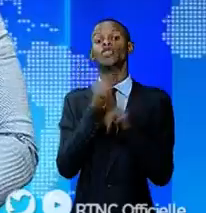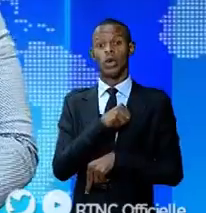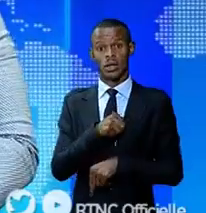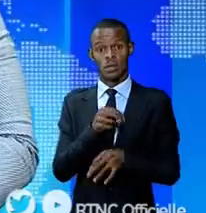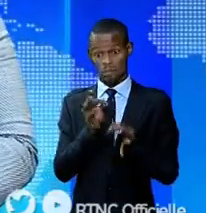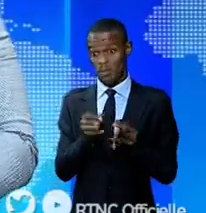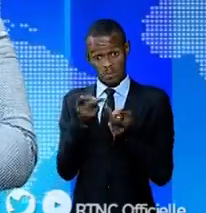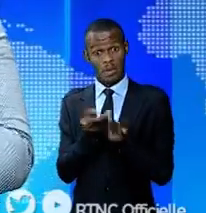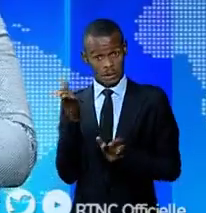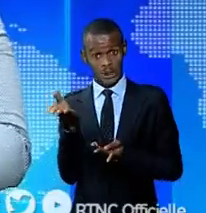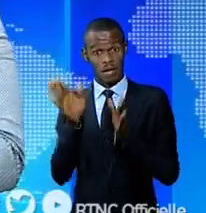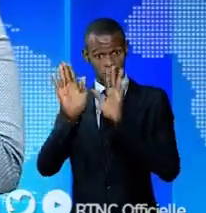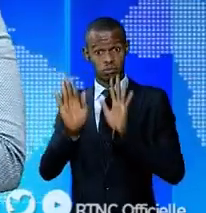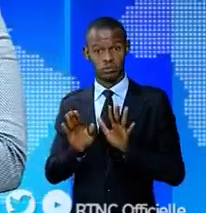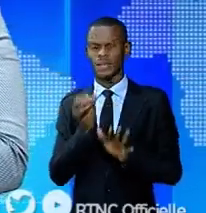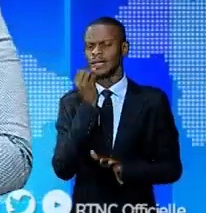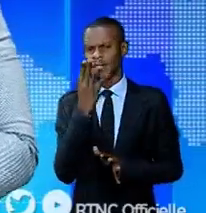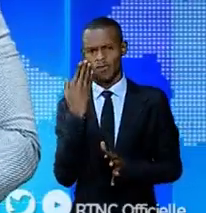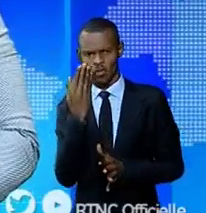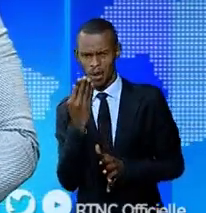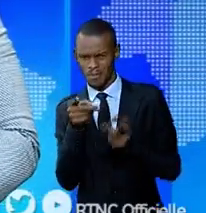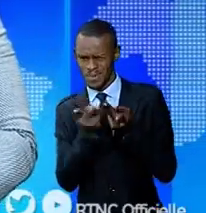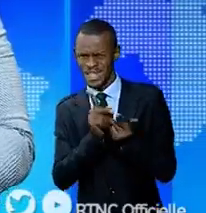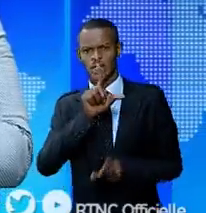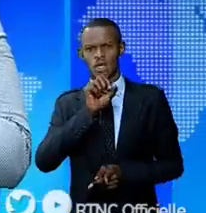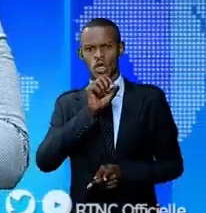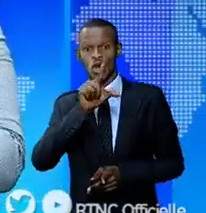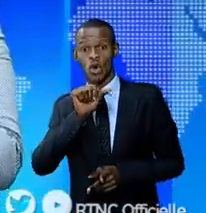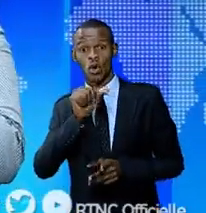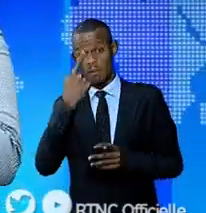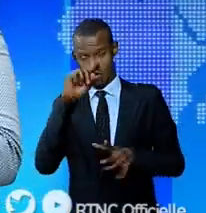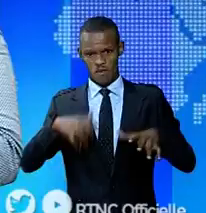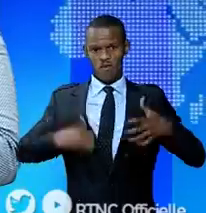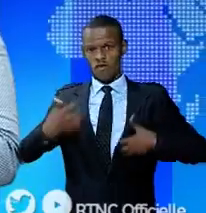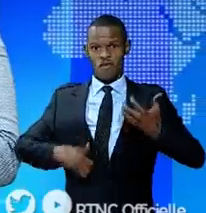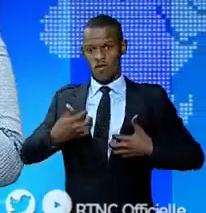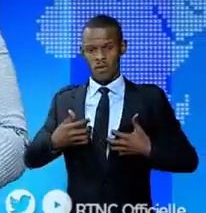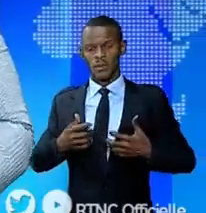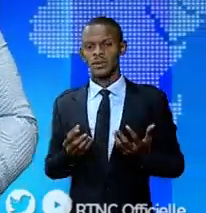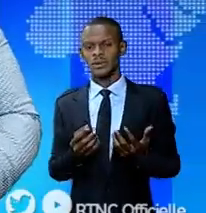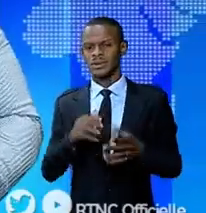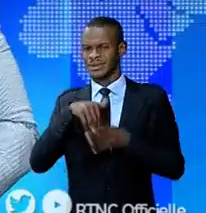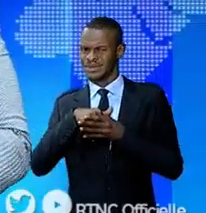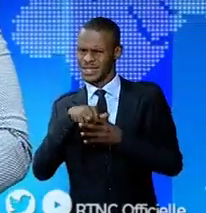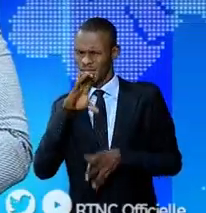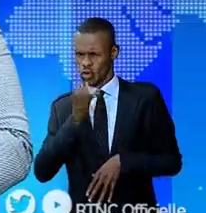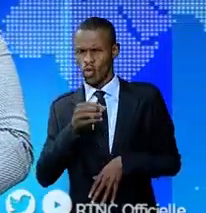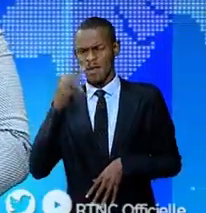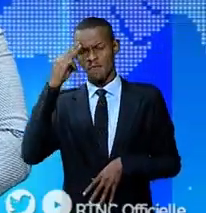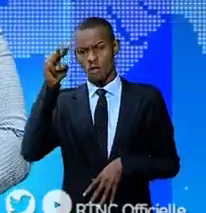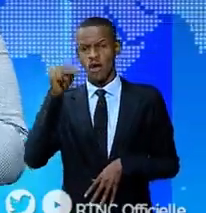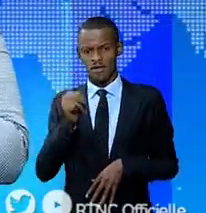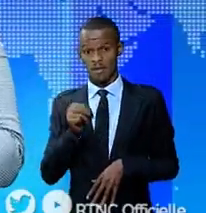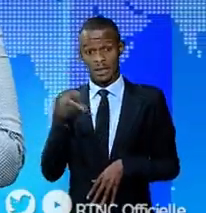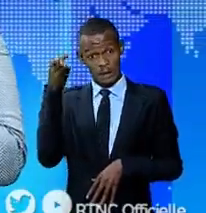de découvrir un site, l'Olaya Bonobo, dans la commune de Mongafula, avec comme particularité, ce site fait la conservation des primates